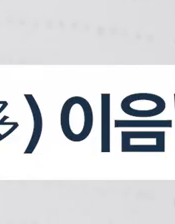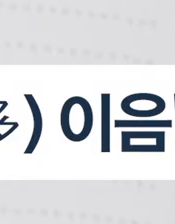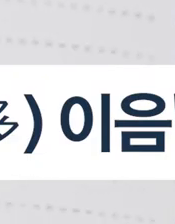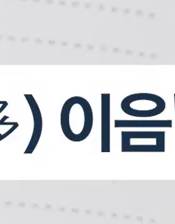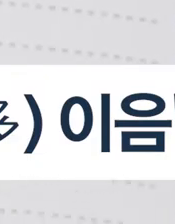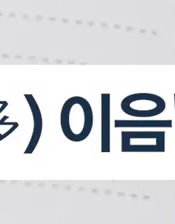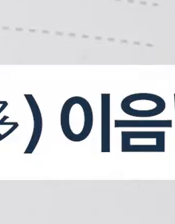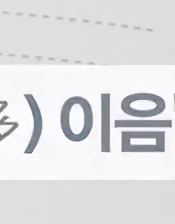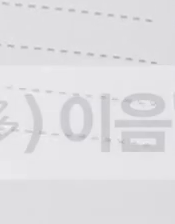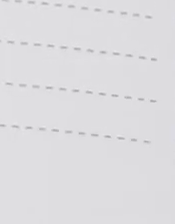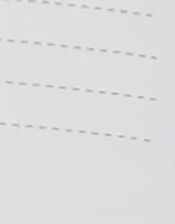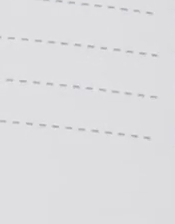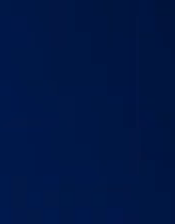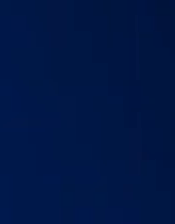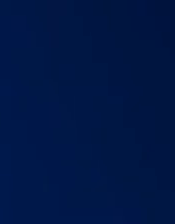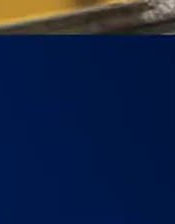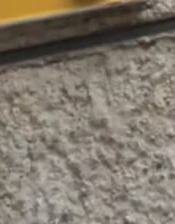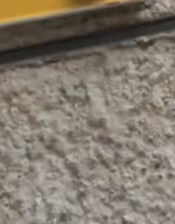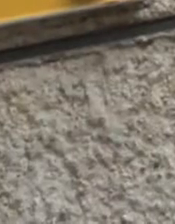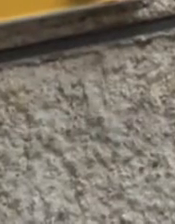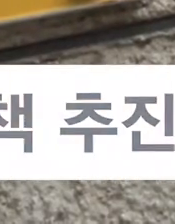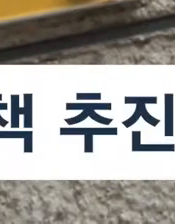시설 등에 배부했습니다.